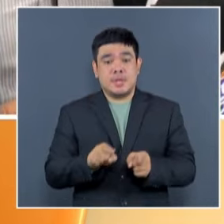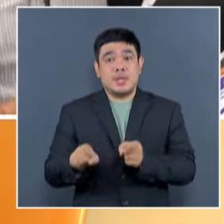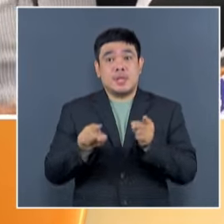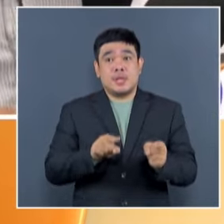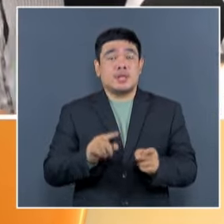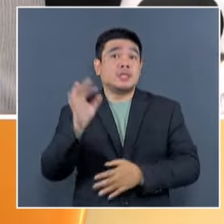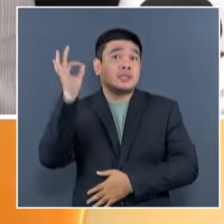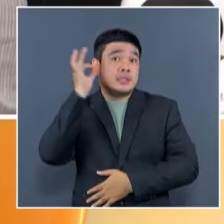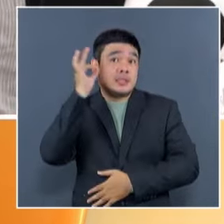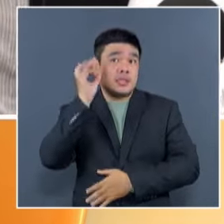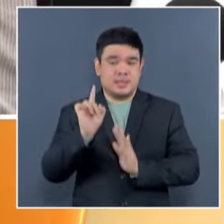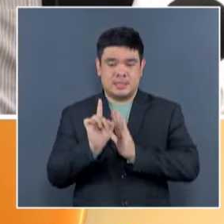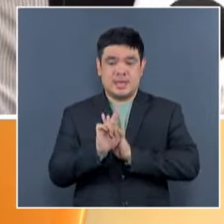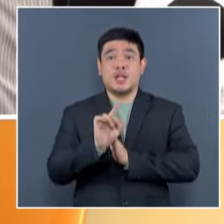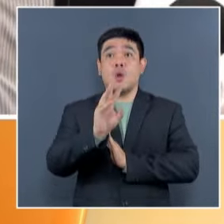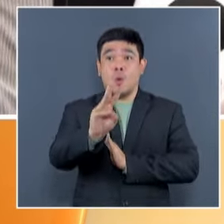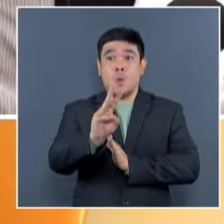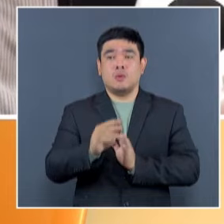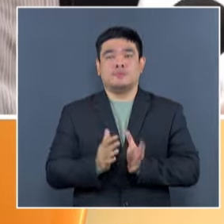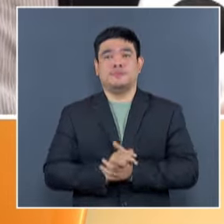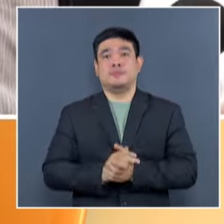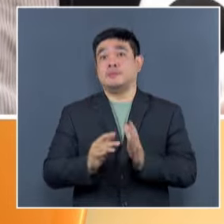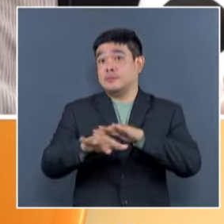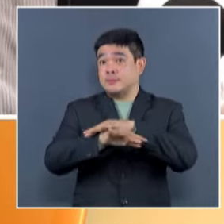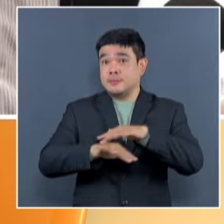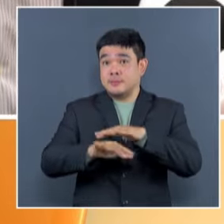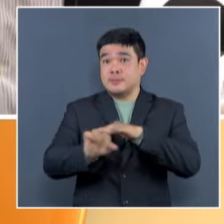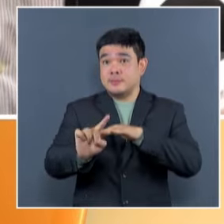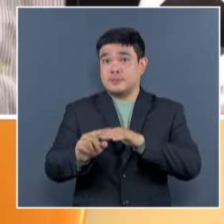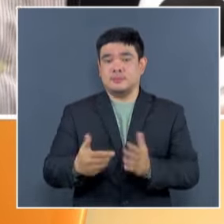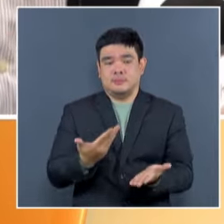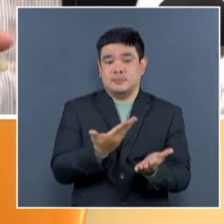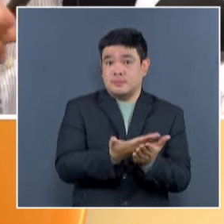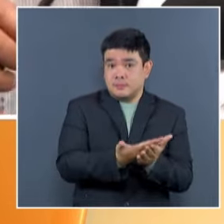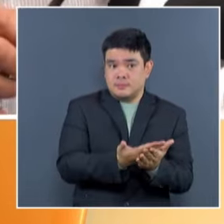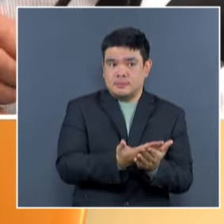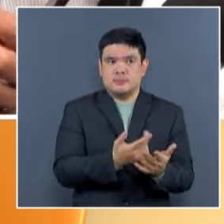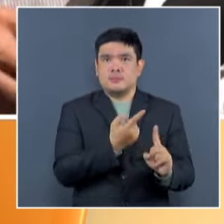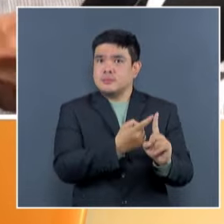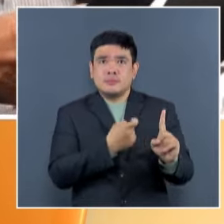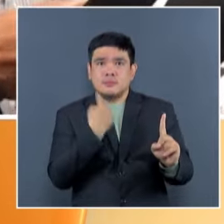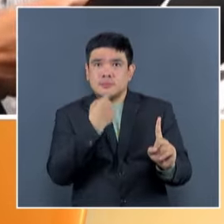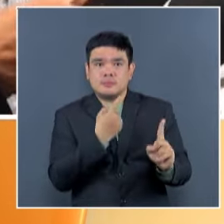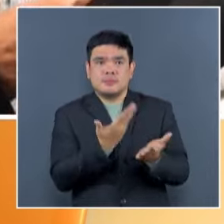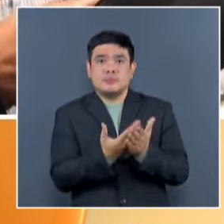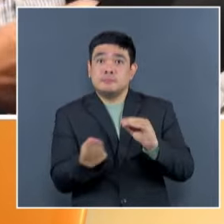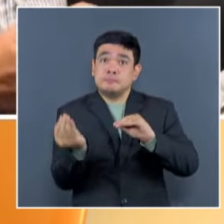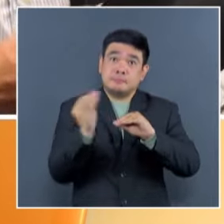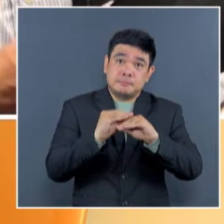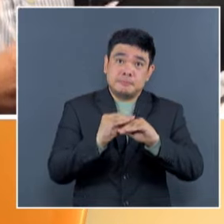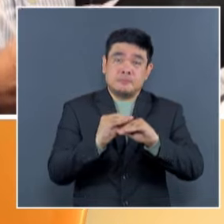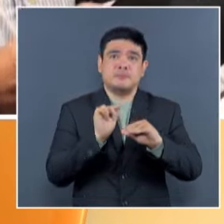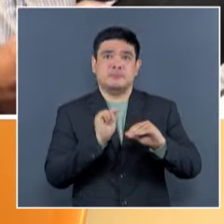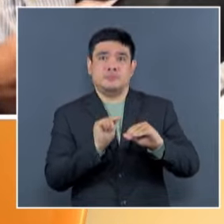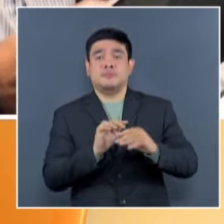ปเสียงนี้ประมาณ6นาทีนะครับแล้วก็เป็นหลักฐานที่มาของเรื่องเงินครับรวมถึงคำฟ้องในการเรียกเงินเพิ่มที่ทั้งหมด